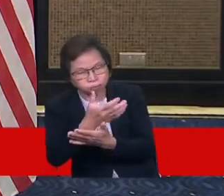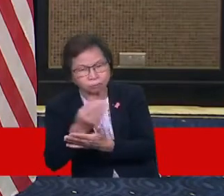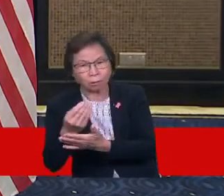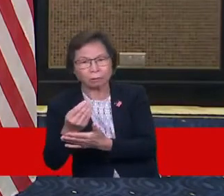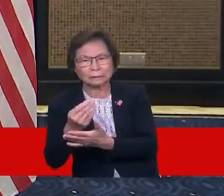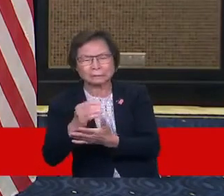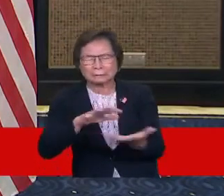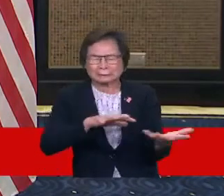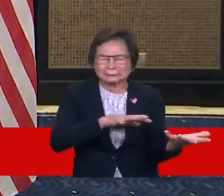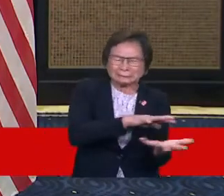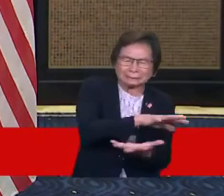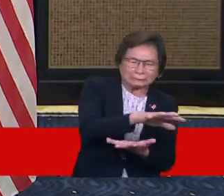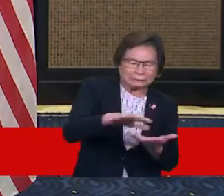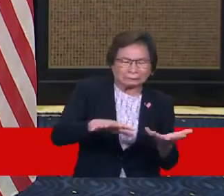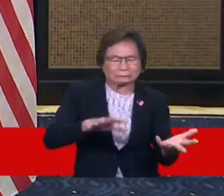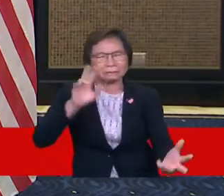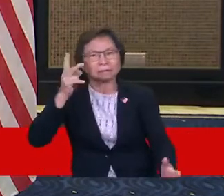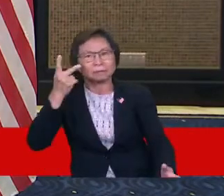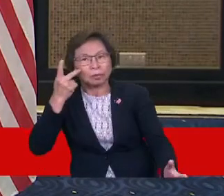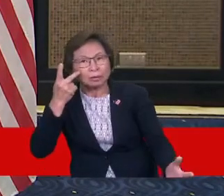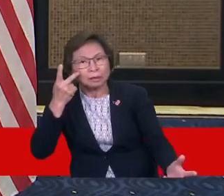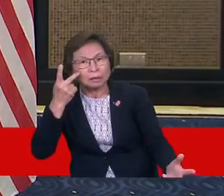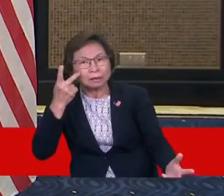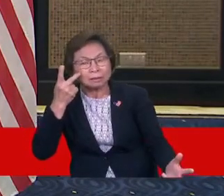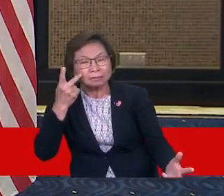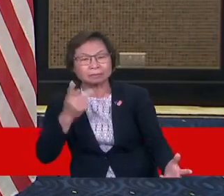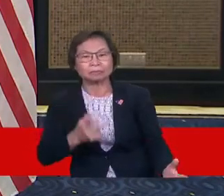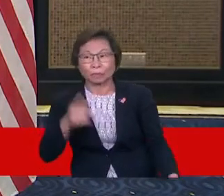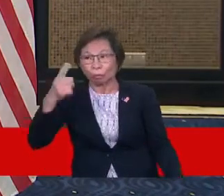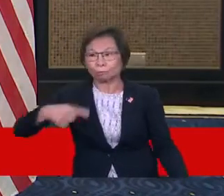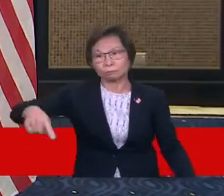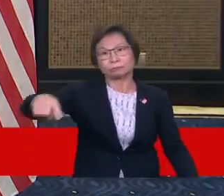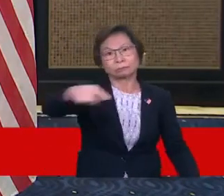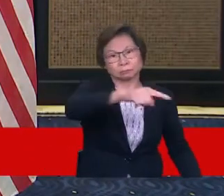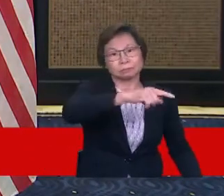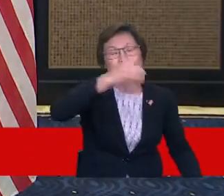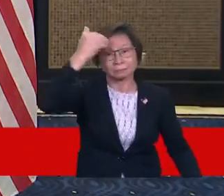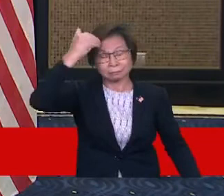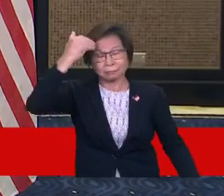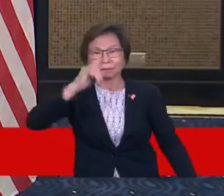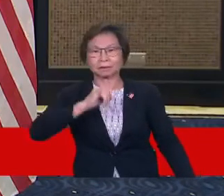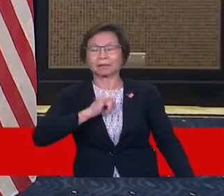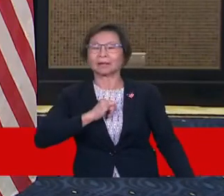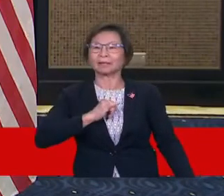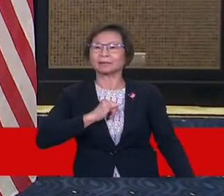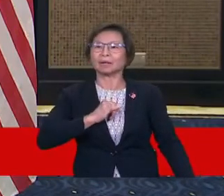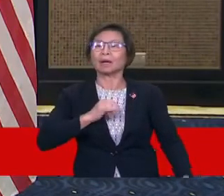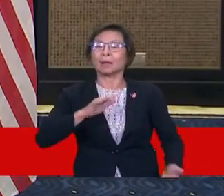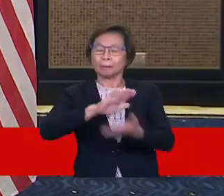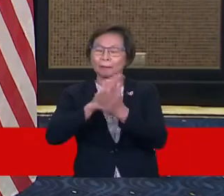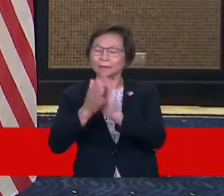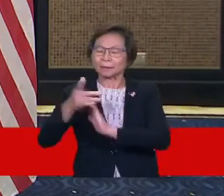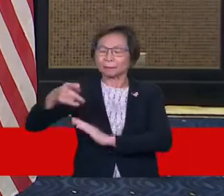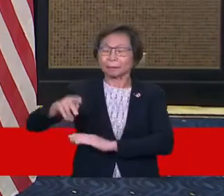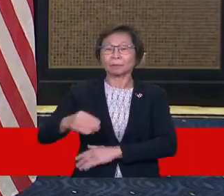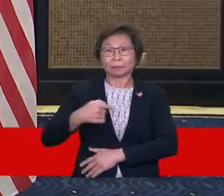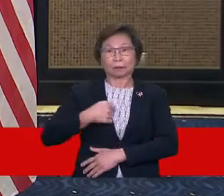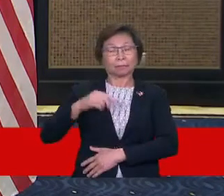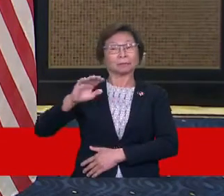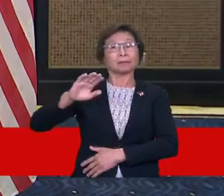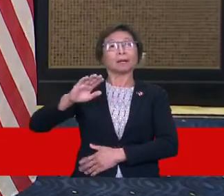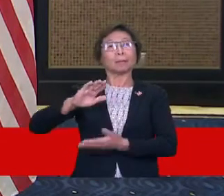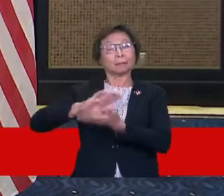kekusutan politik Hai umum mengetahui Saya menerima kerajaan ini dalam keadaan